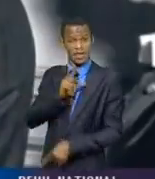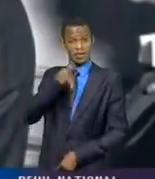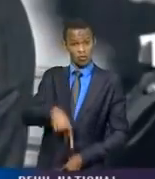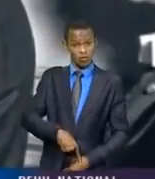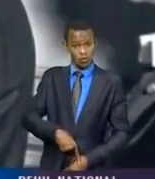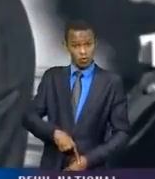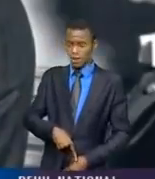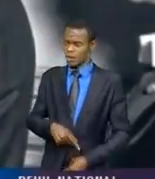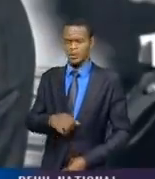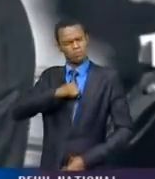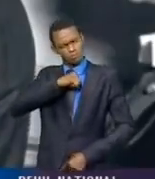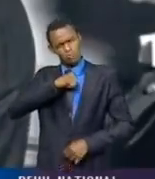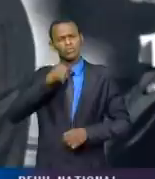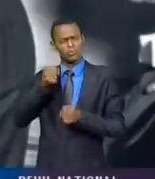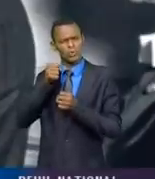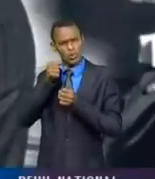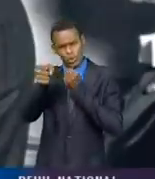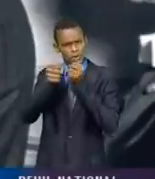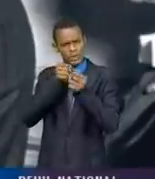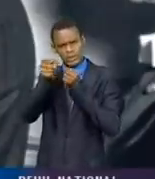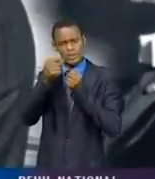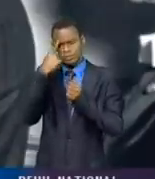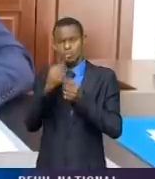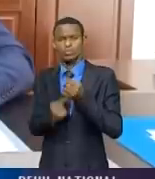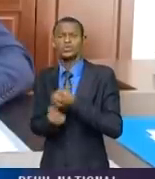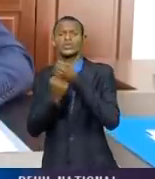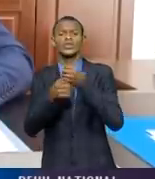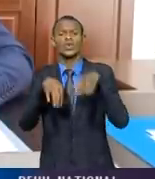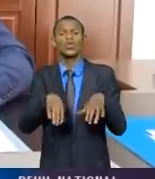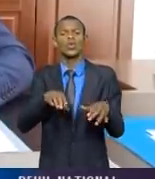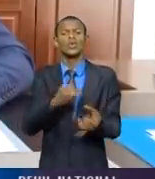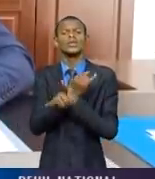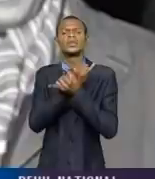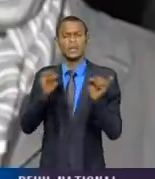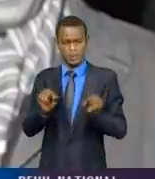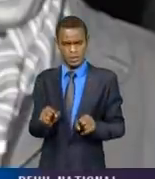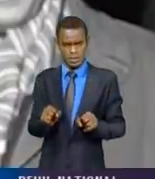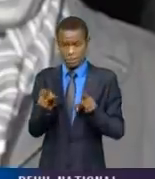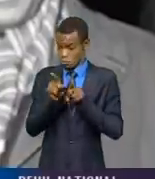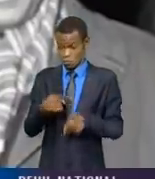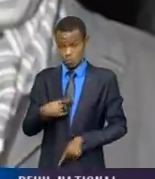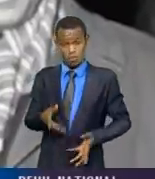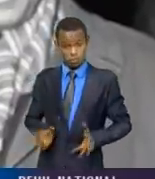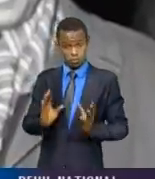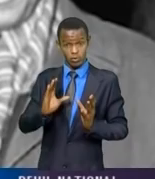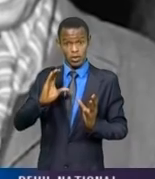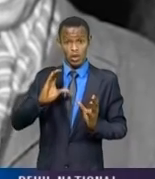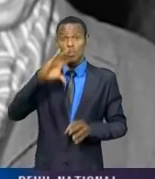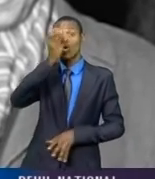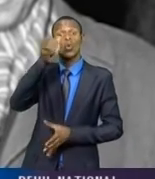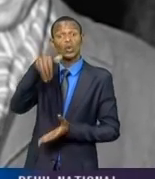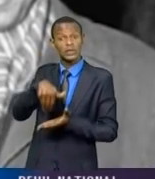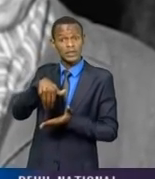tri et moi il taquine actif un lézard province part du contrat je remercie beaucoup se